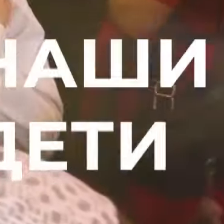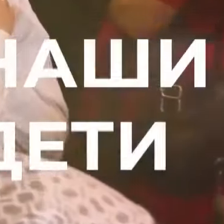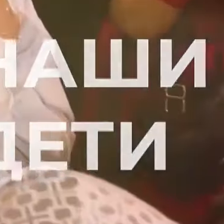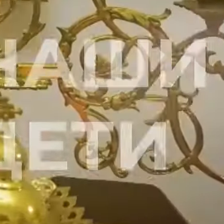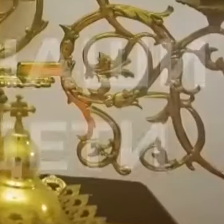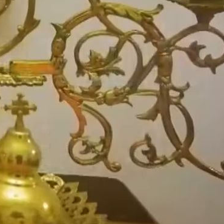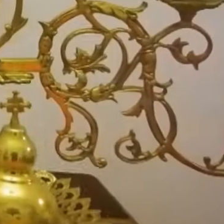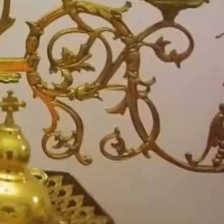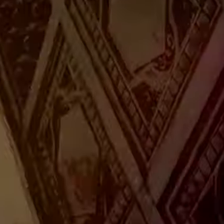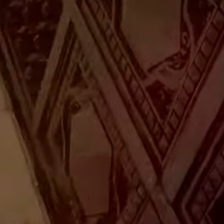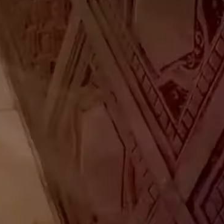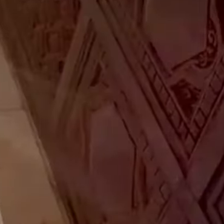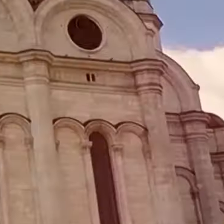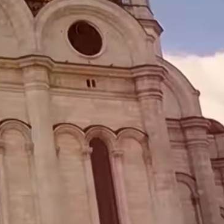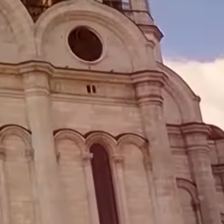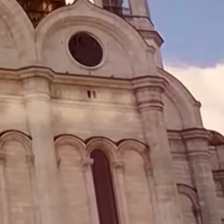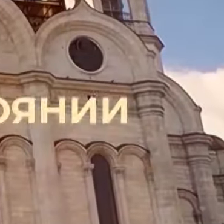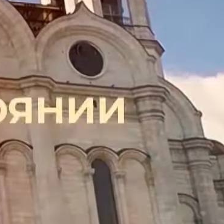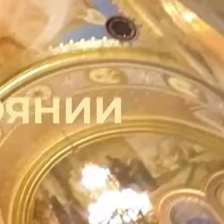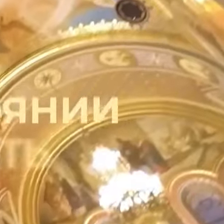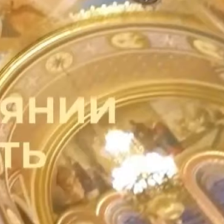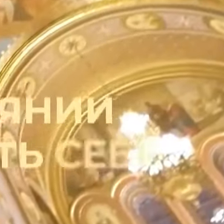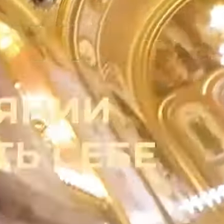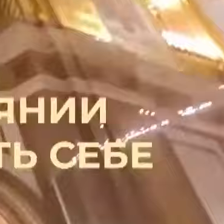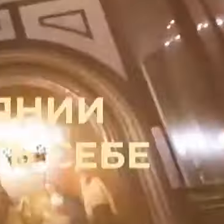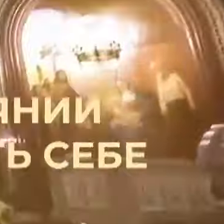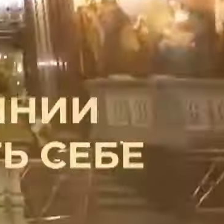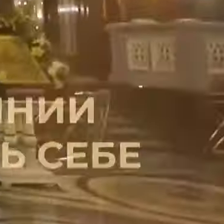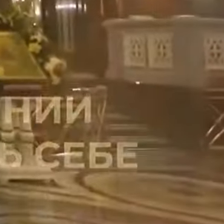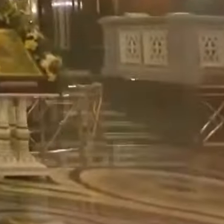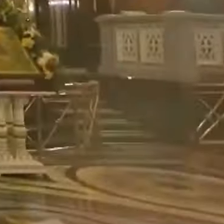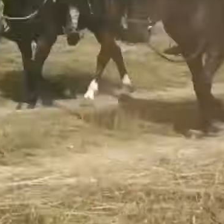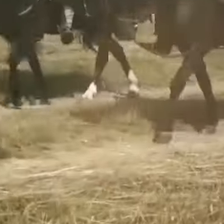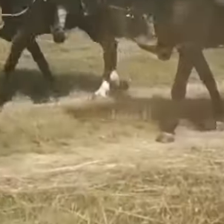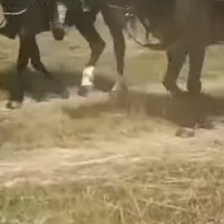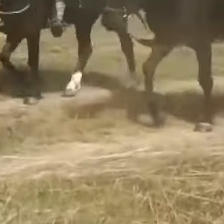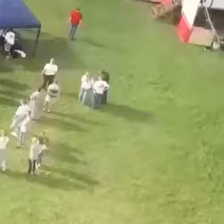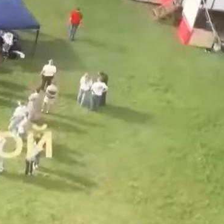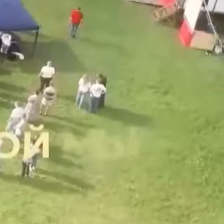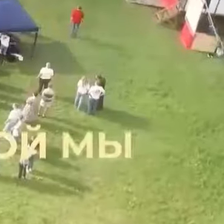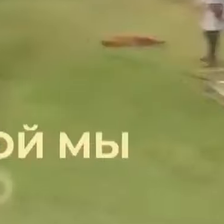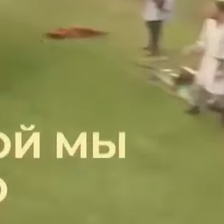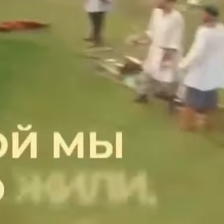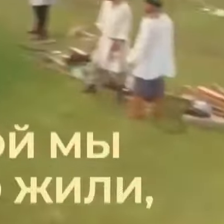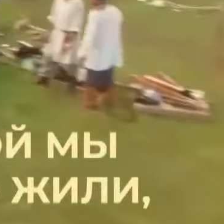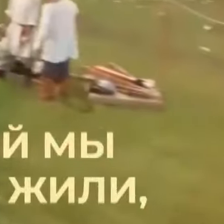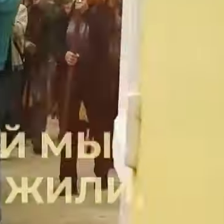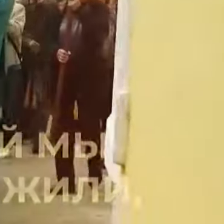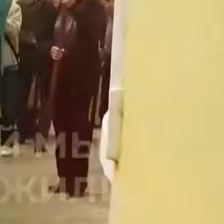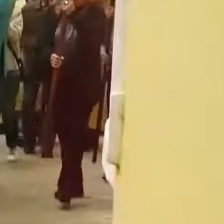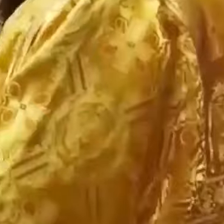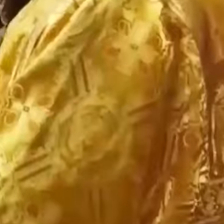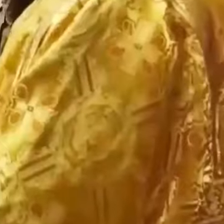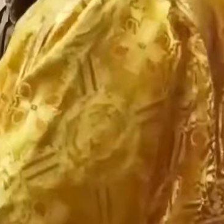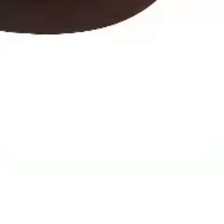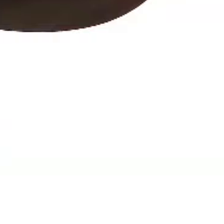Наши дети, наши внуки не будут в состоянии даже представить себе ту Россию, в которой мы когда-то жили,